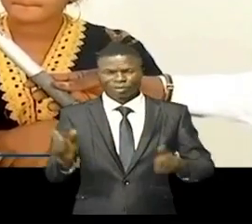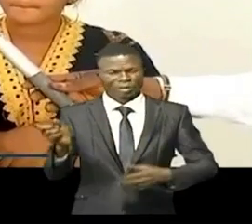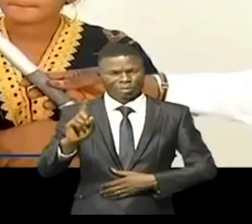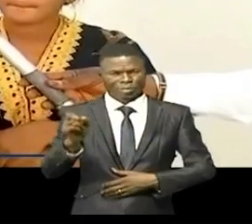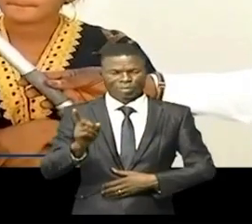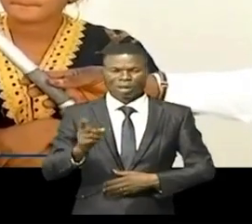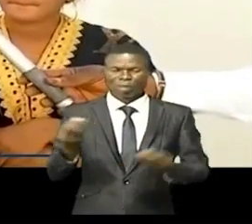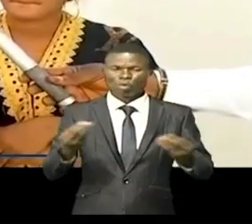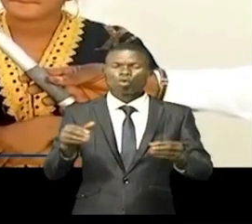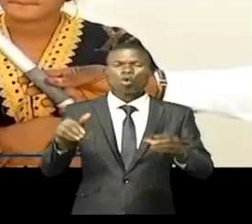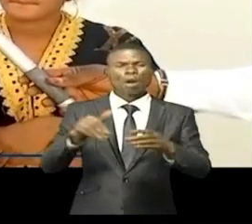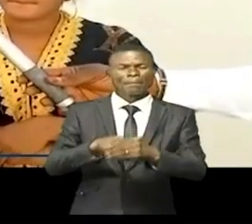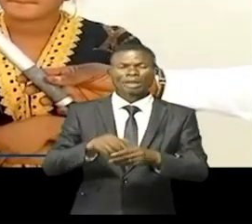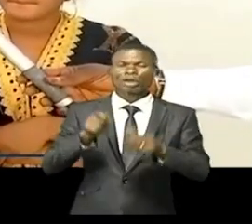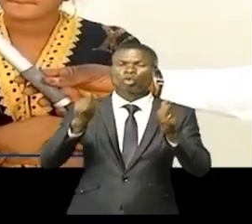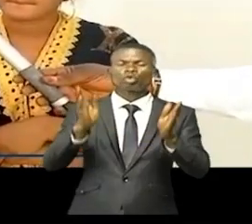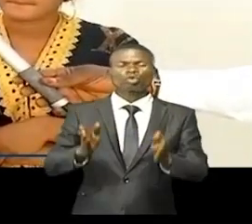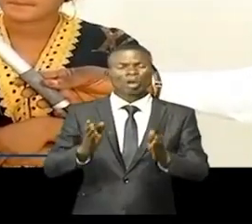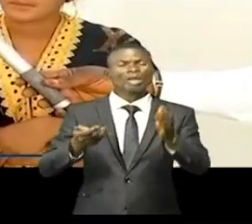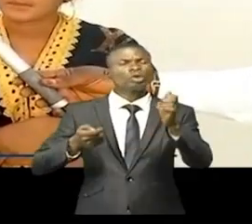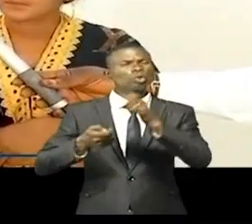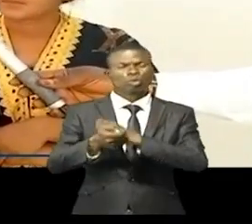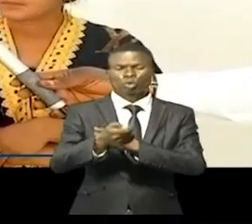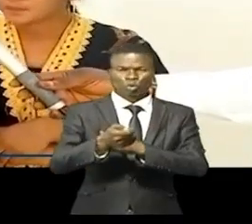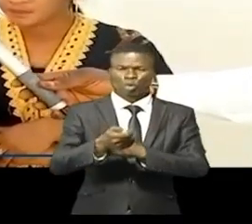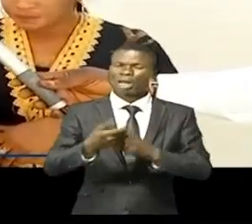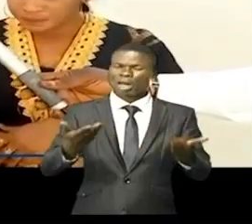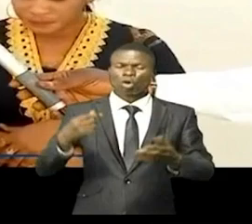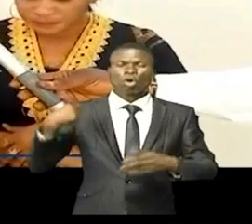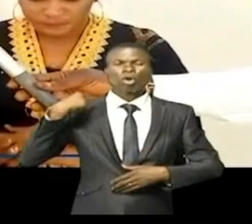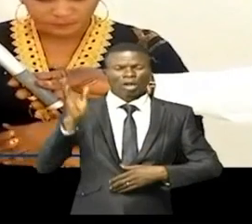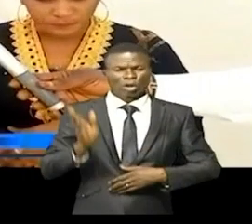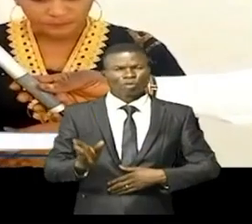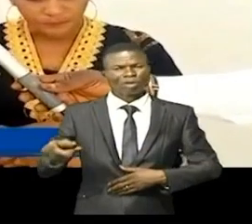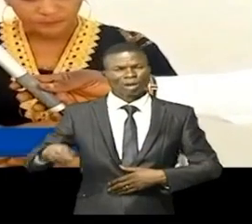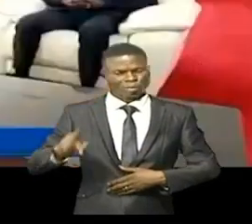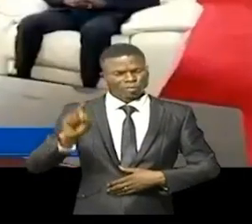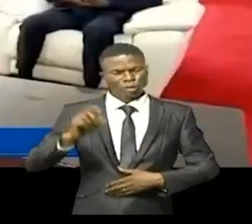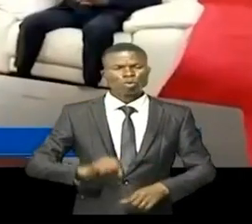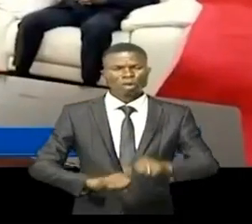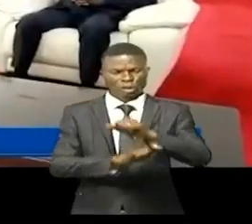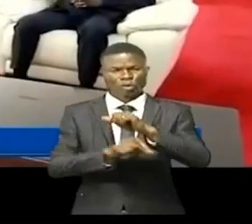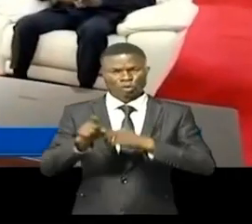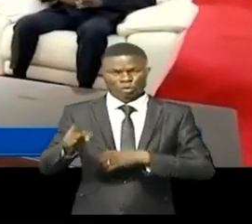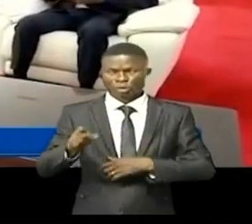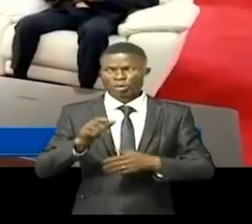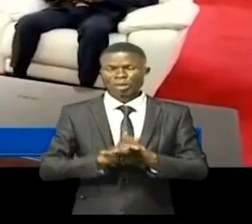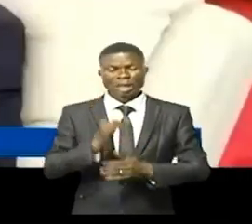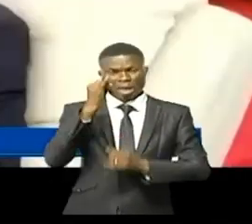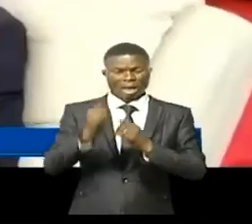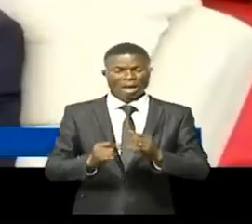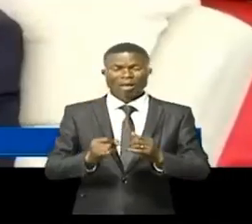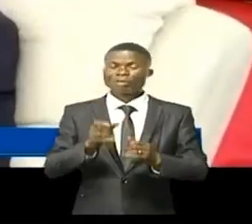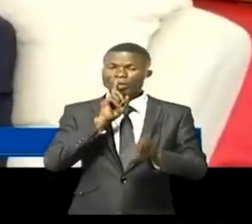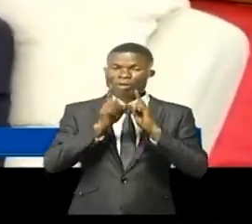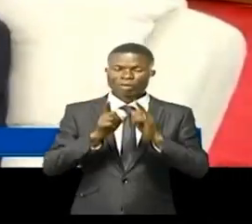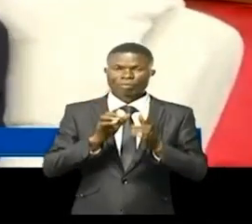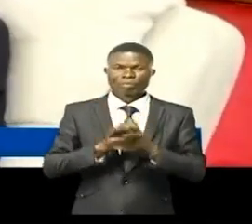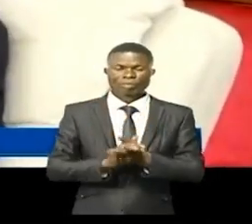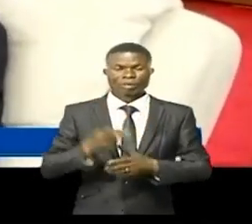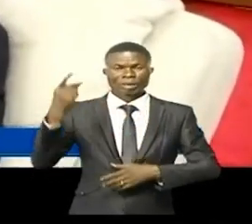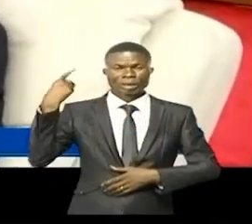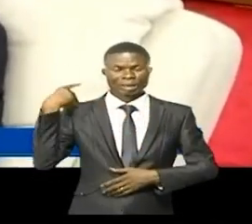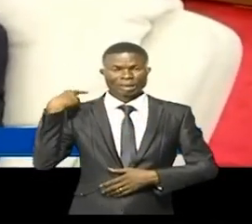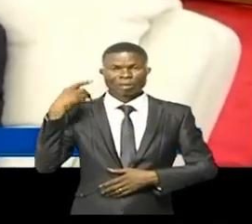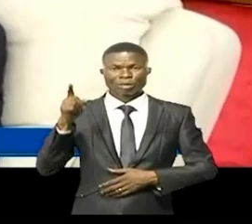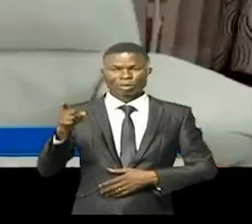être favorable et sensible à cette proposition. Au sortir de cette audience, le député De